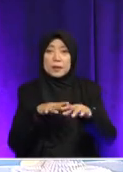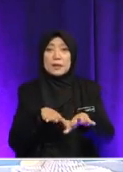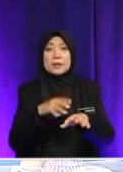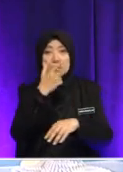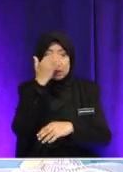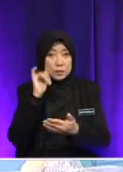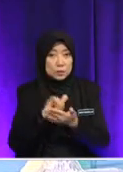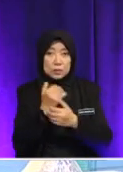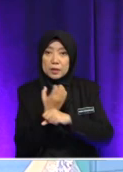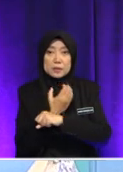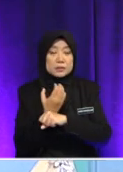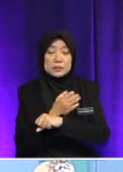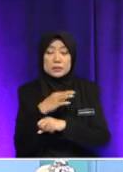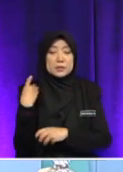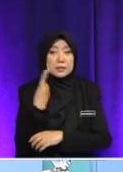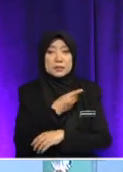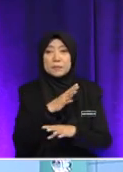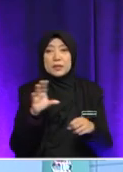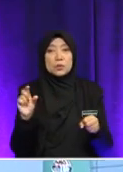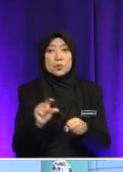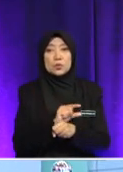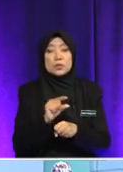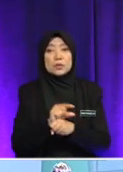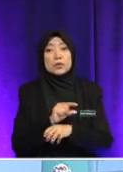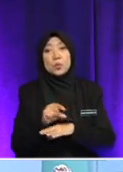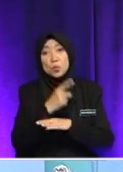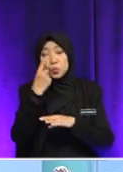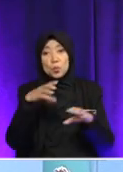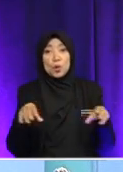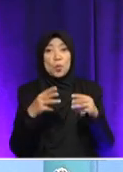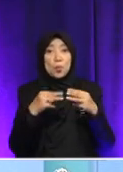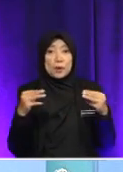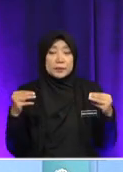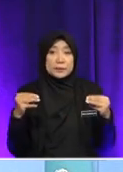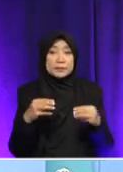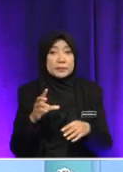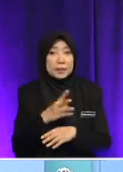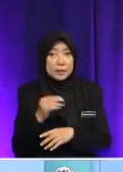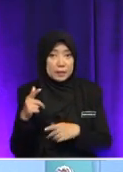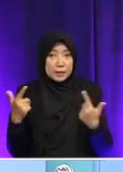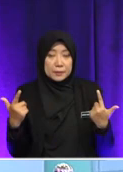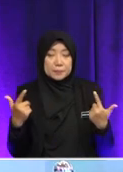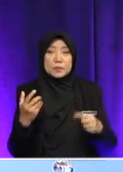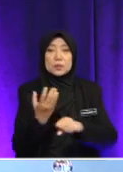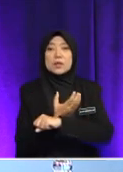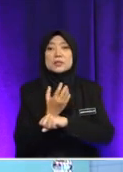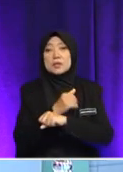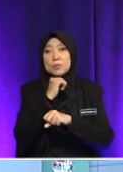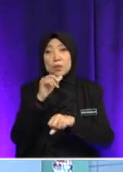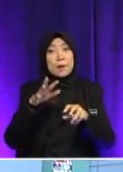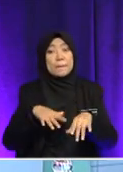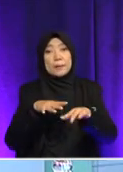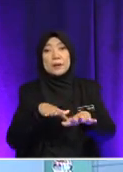dalam pembuatan buaya ataupun sebagainya oke yang pertama kaca bukan pengalih